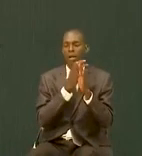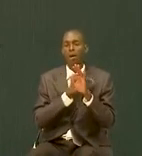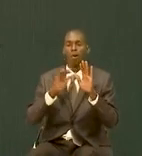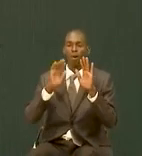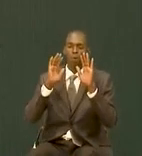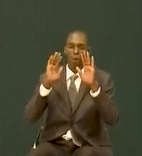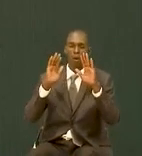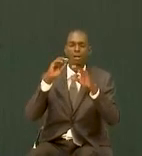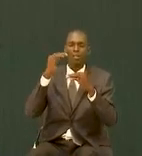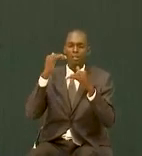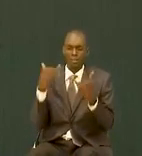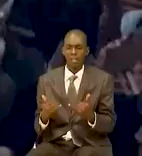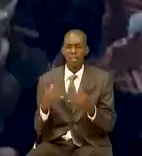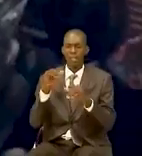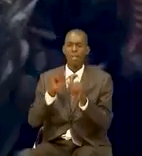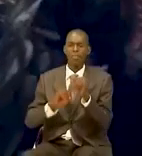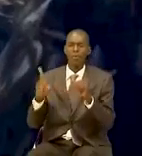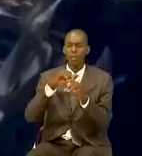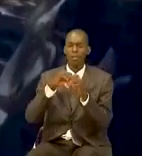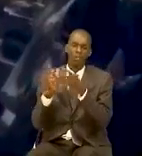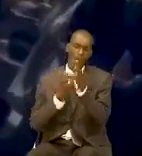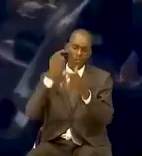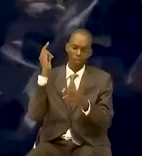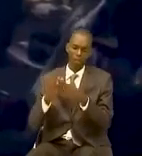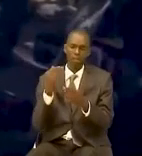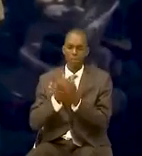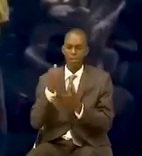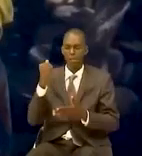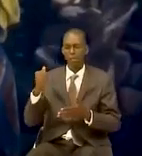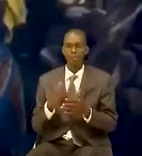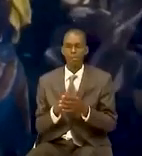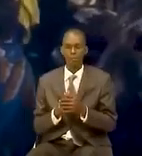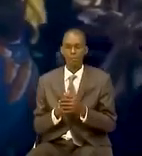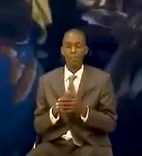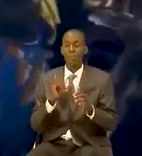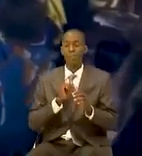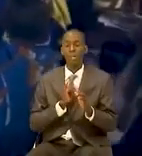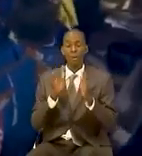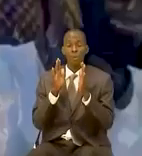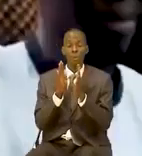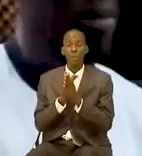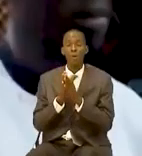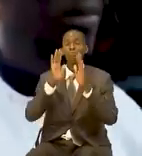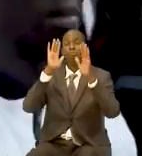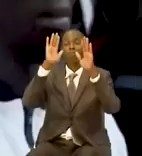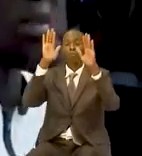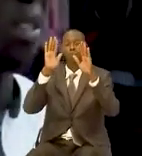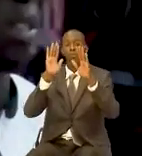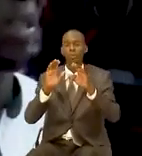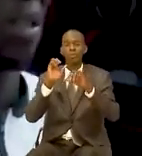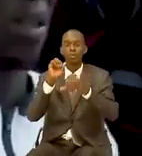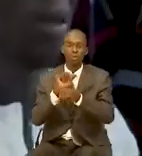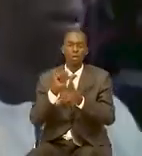ebube n'aha Jizọs. Na m arịọ ihe ịrịba ama ga-ejupụta ebe niile.